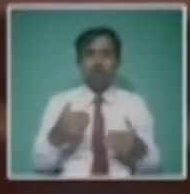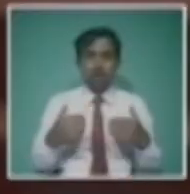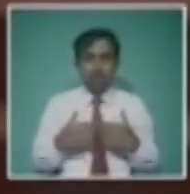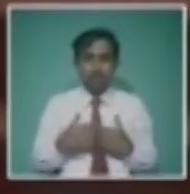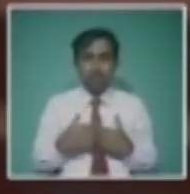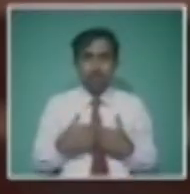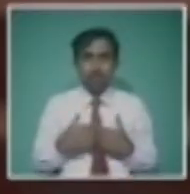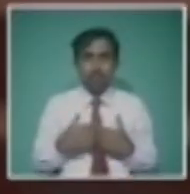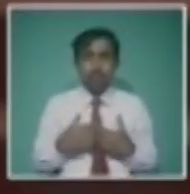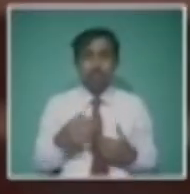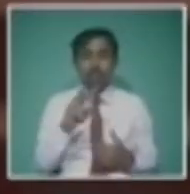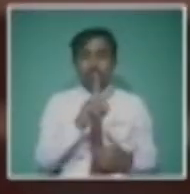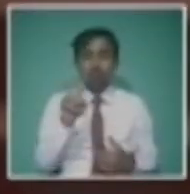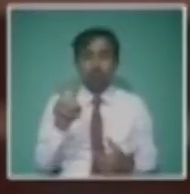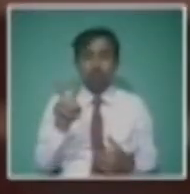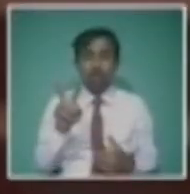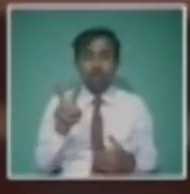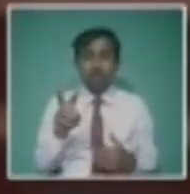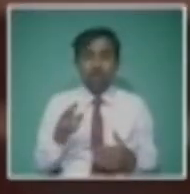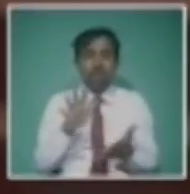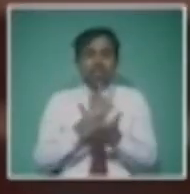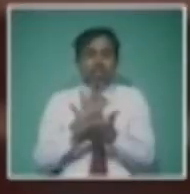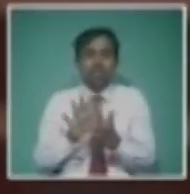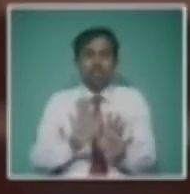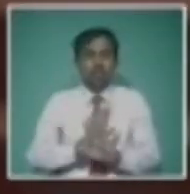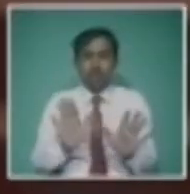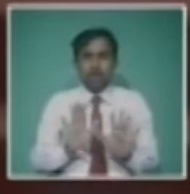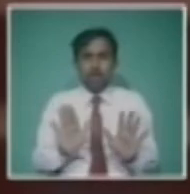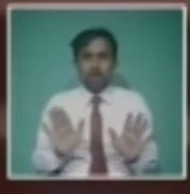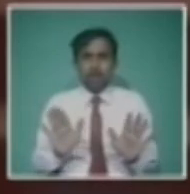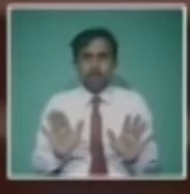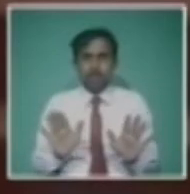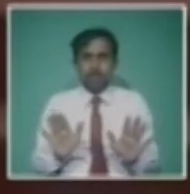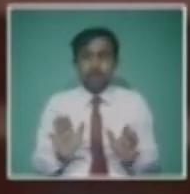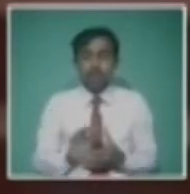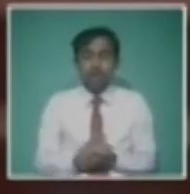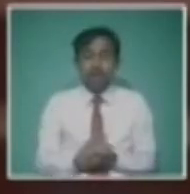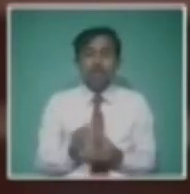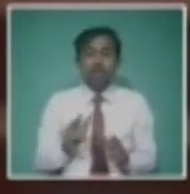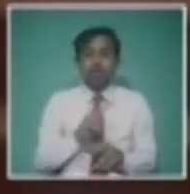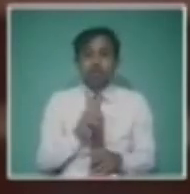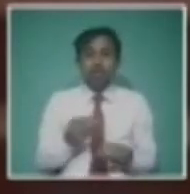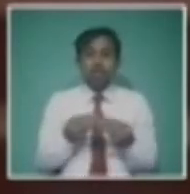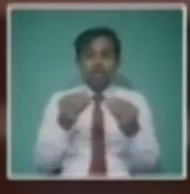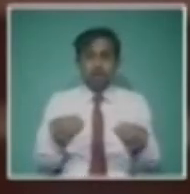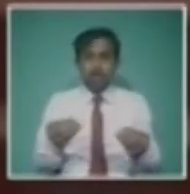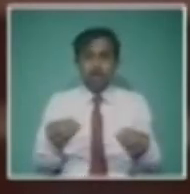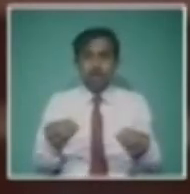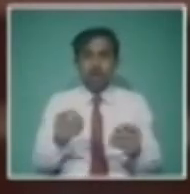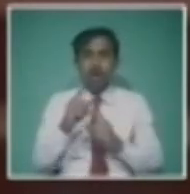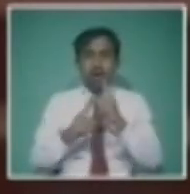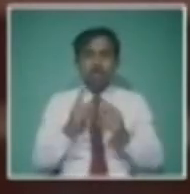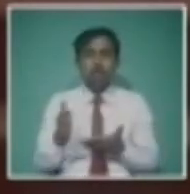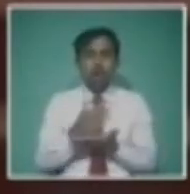නැහැ අපිට 22 ගේන්න ඕනි මේ කාවත් සන්තෝෂ කරන්න නෙමෙයි ගරු මූලාසනාරූඪ මන්ත්‍රීතුමනි ඒ ගෙනාගේ අපි ගේනකොට කතා